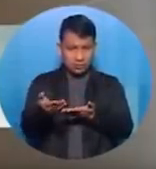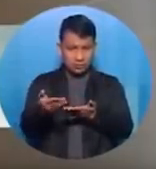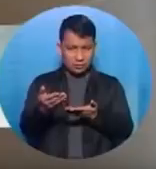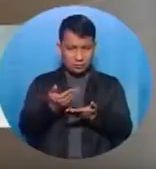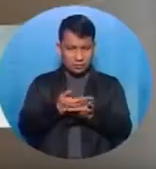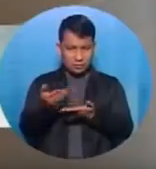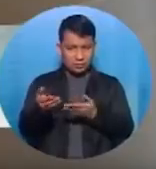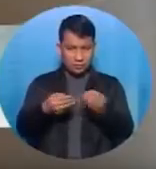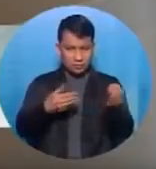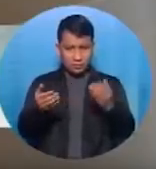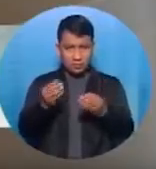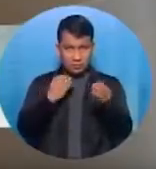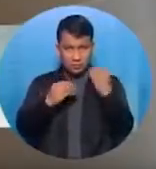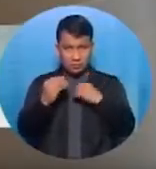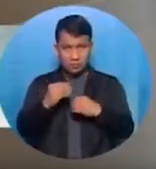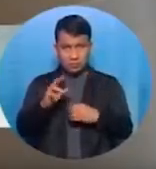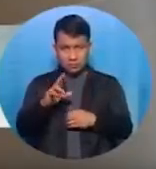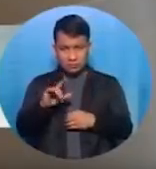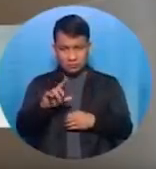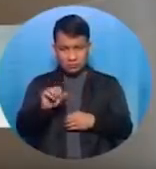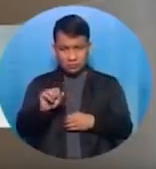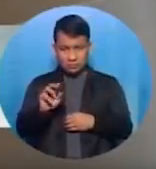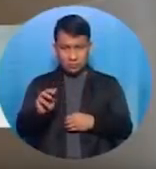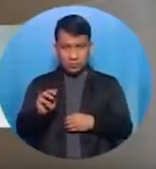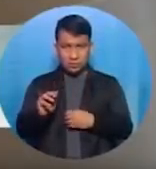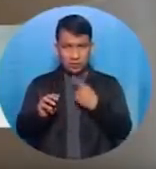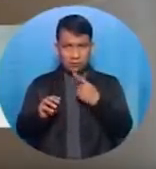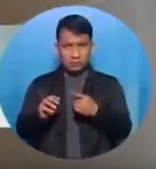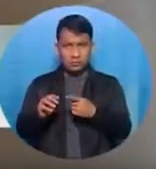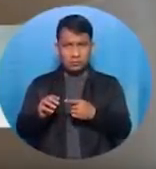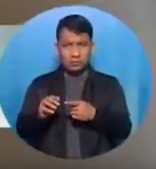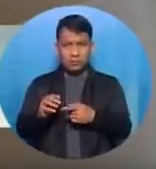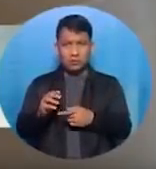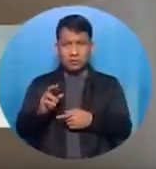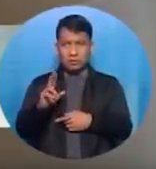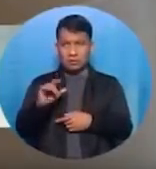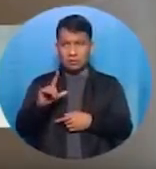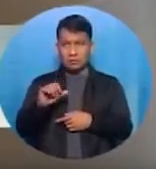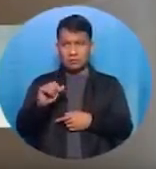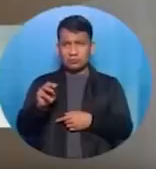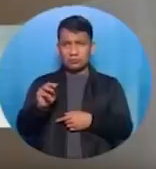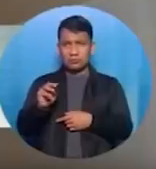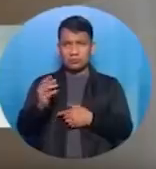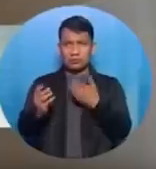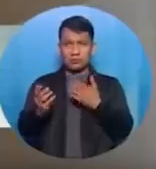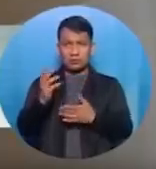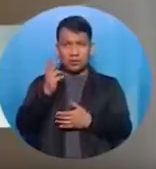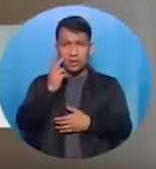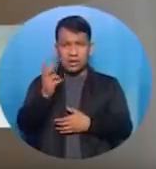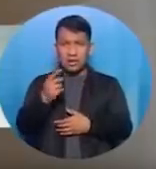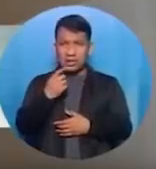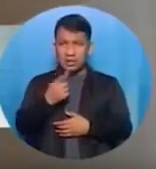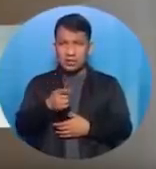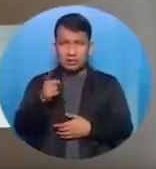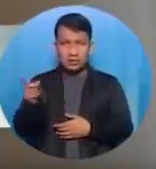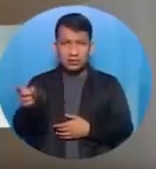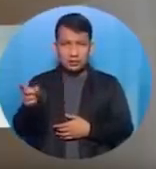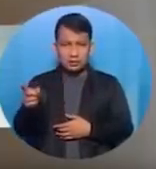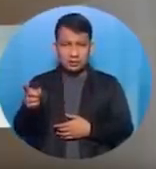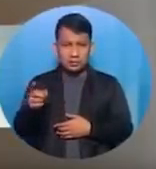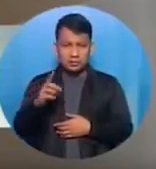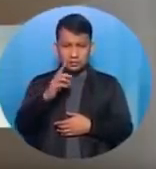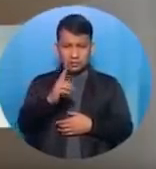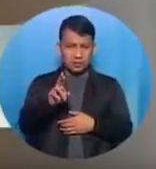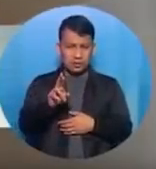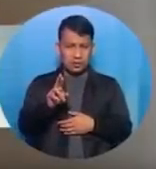bigas at saka pangulam. Okay, nagpapadala kayo ng pambili ng bigas at saka ulam. At saka po, yan sila. Naka-DTR po